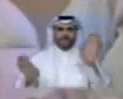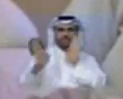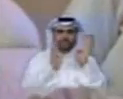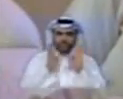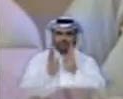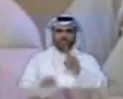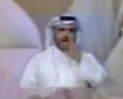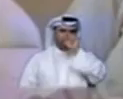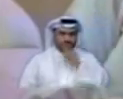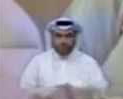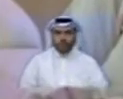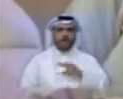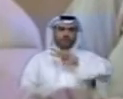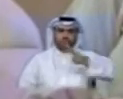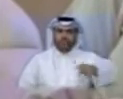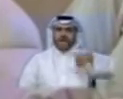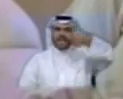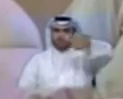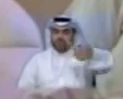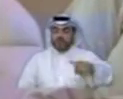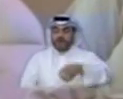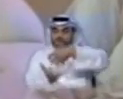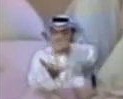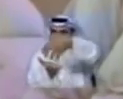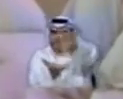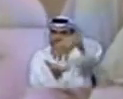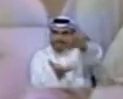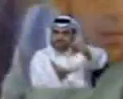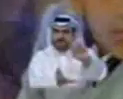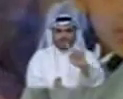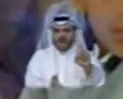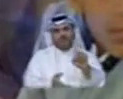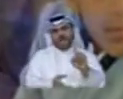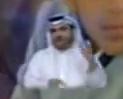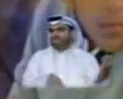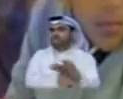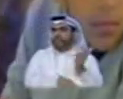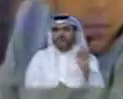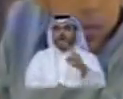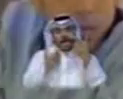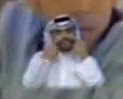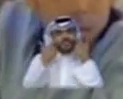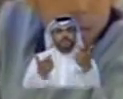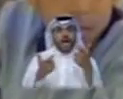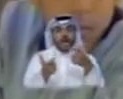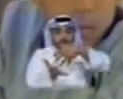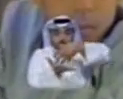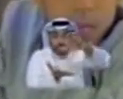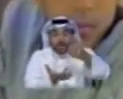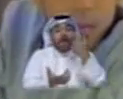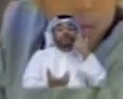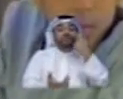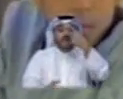المعلومات والأخبار، وذلك تجنبا لنشر الفوضى والخوف داخل المجتمعات. كما أوضح عبد الله خلال مشاركته في